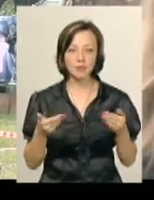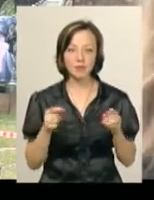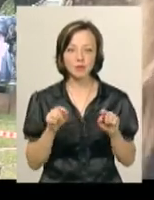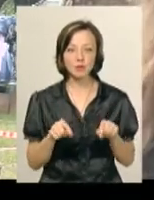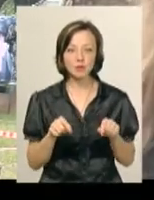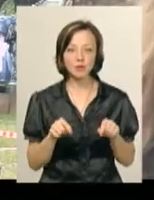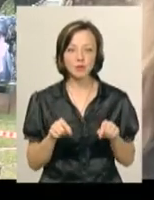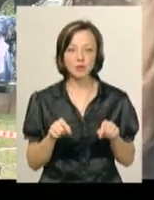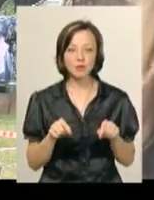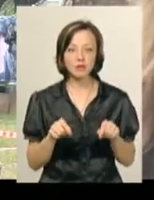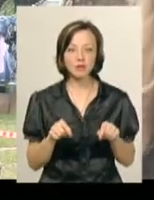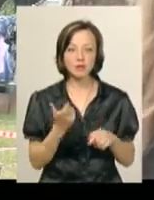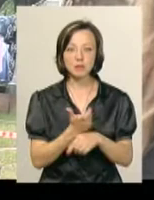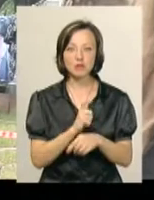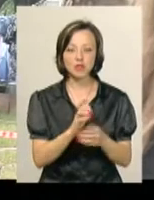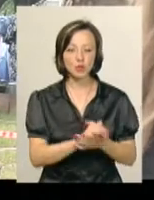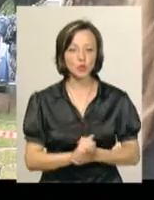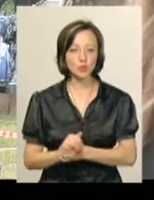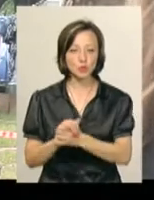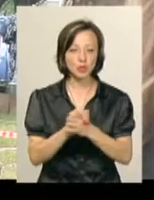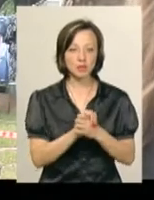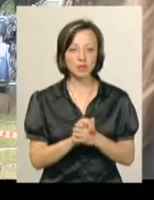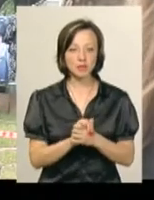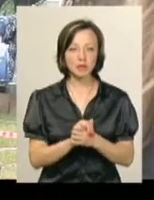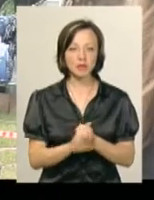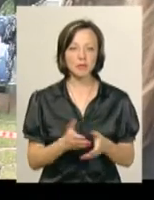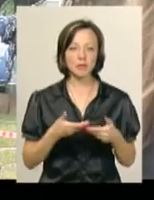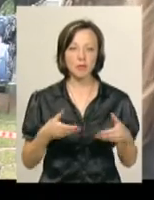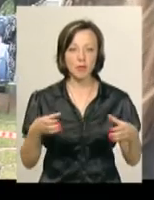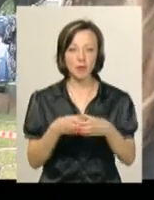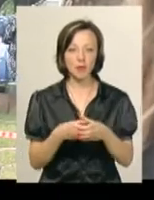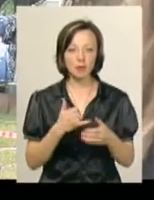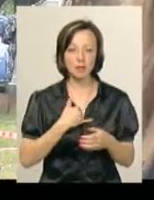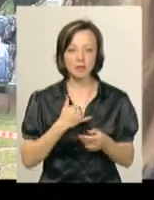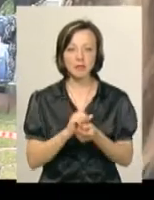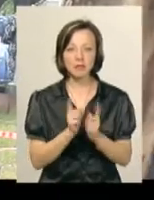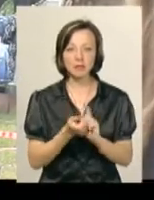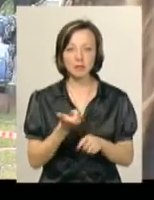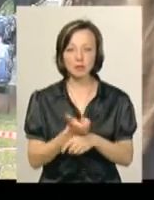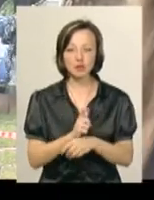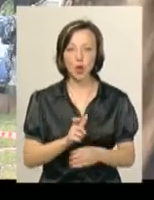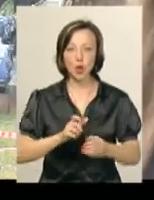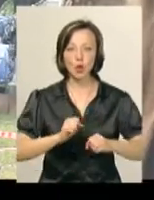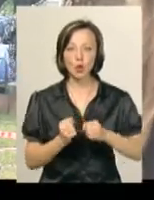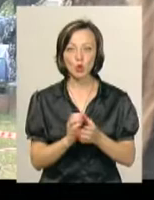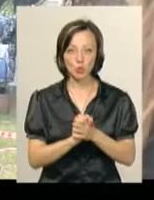Ми більше здружилися, компанія стала більш дружня,